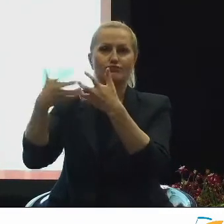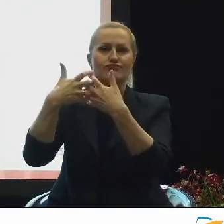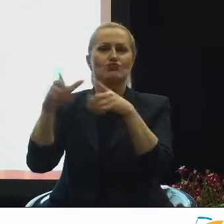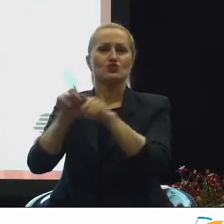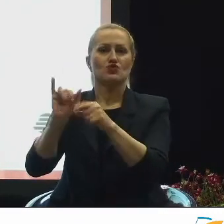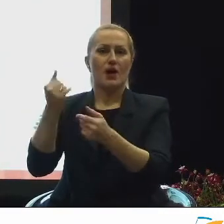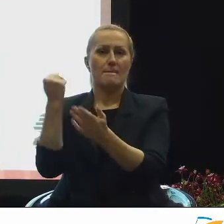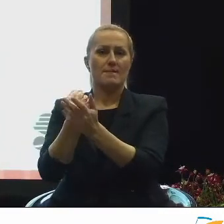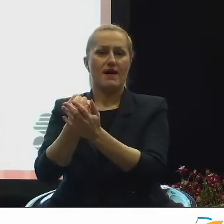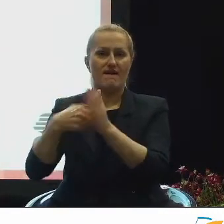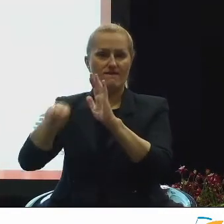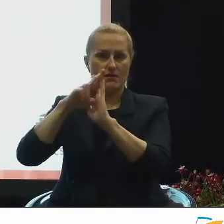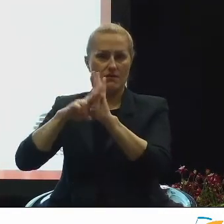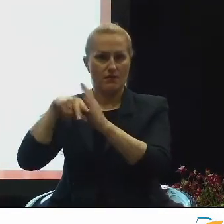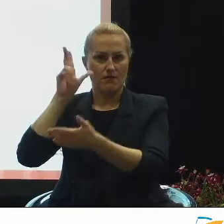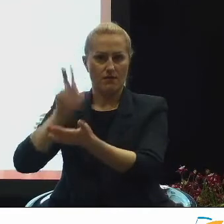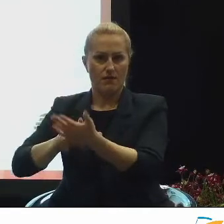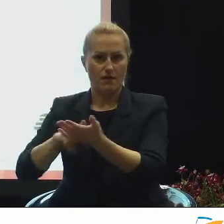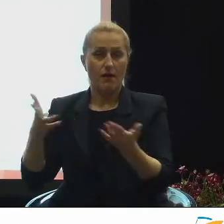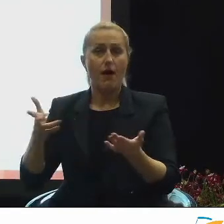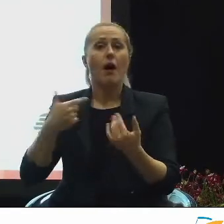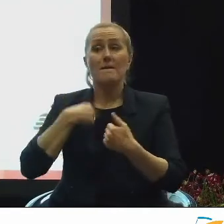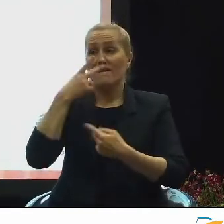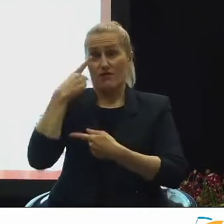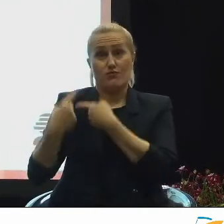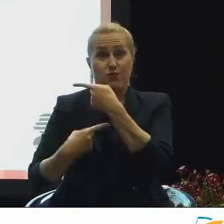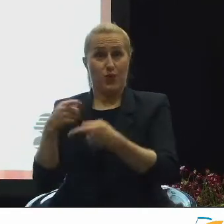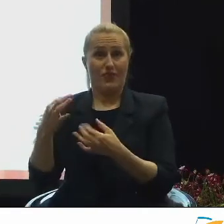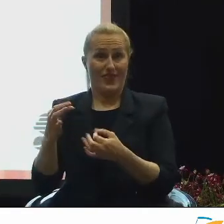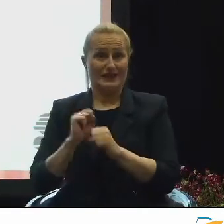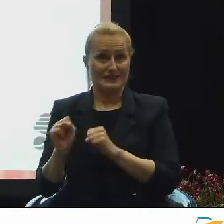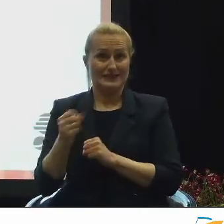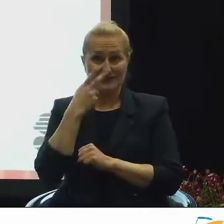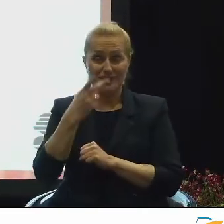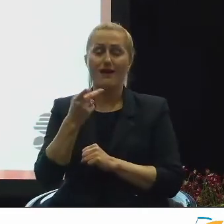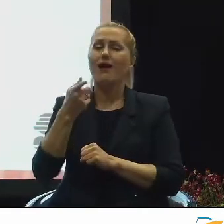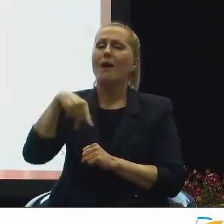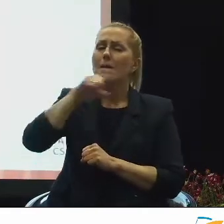że ten proces aktualnie obserwujemy. Zauważmy, drodzy Państwo, że